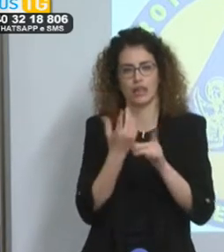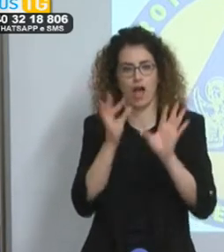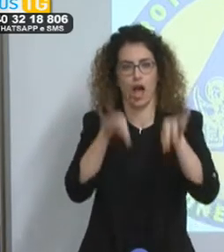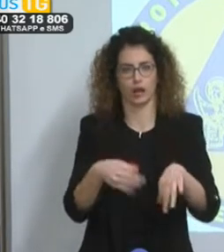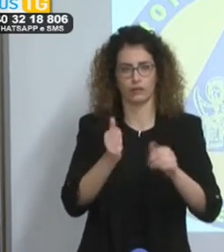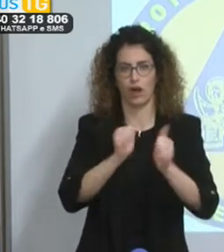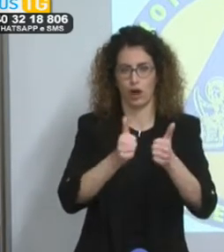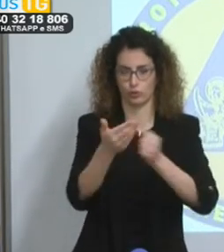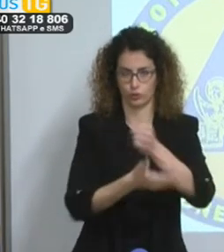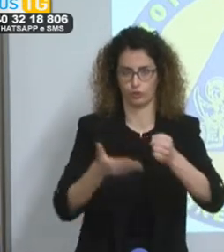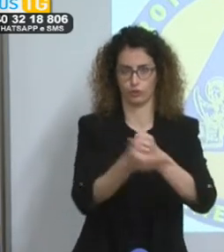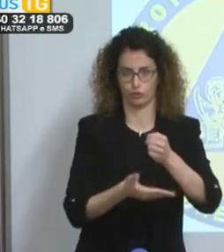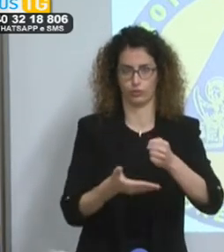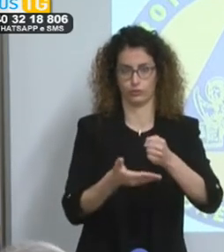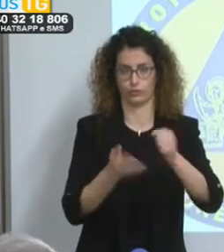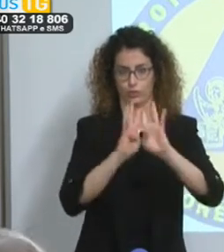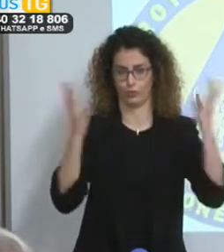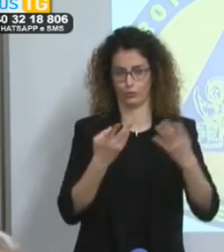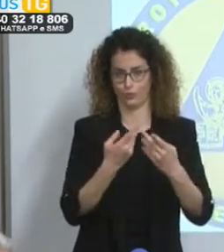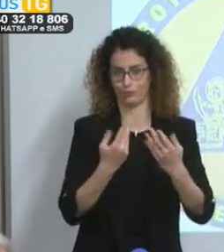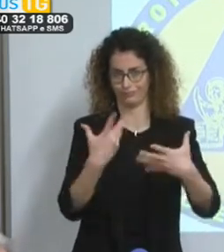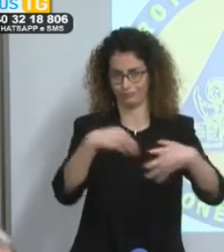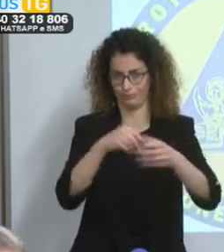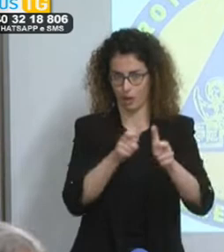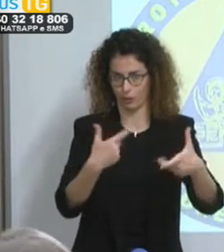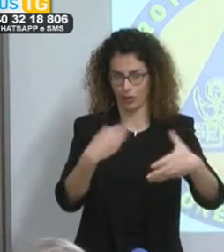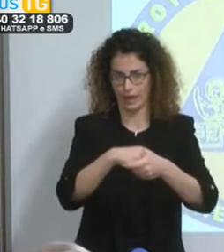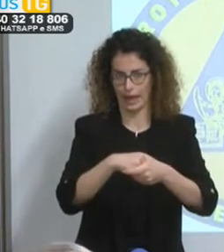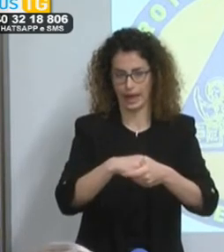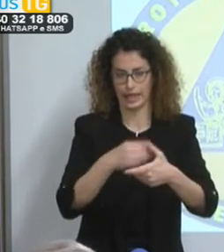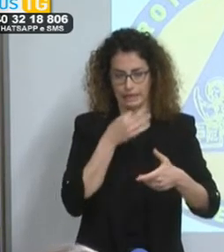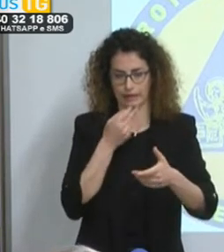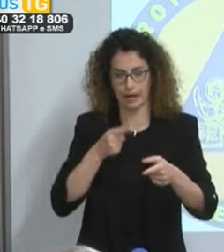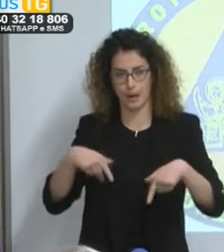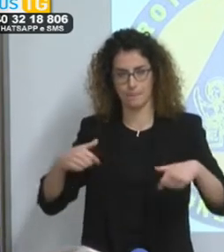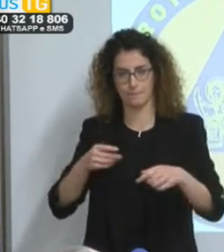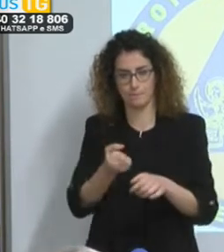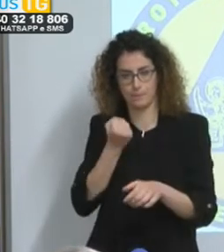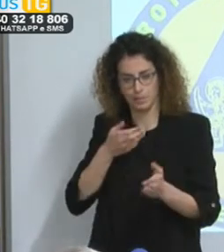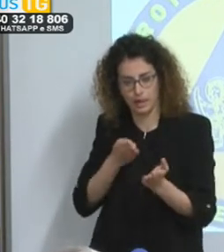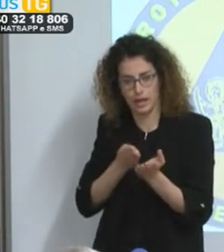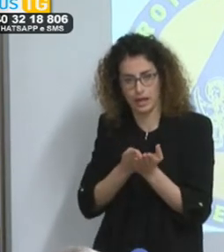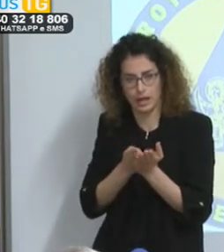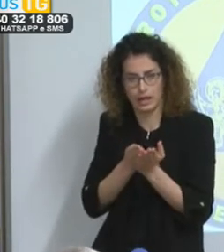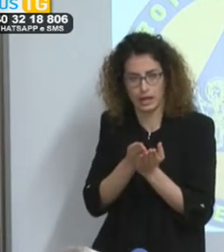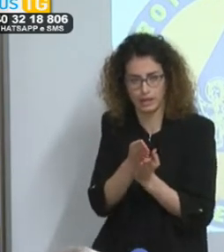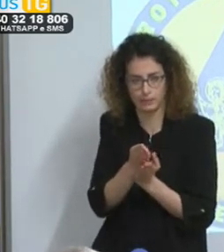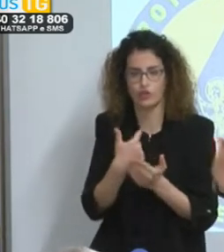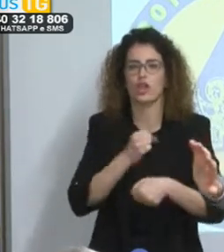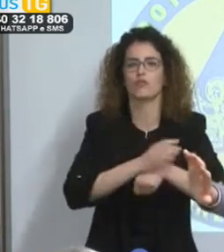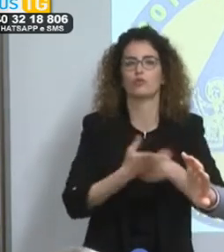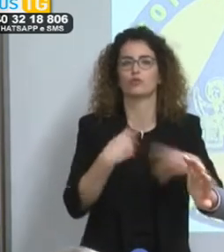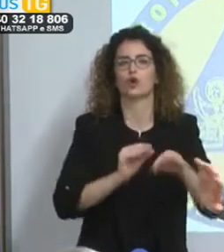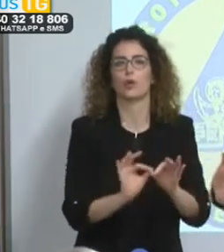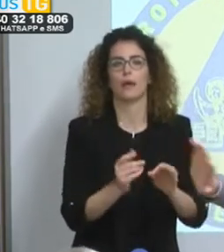il 25% della capienza nello stadio, siccome, diciamo, il virus non è che funziona a deroghe, no? Non è che dice, guarda, questi